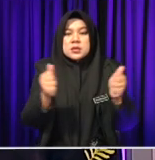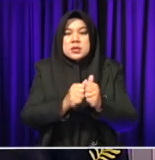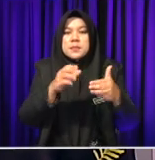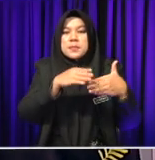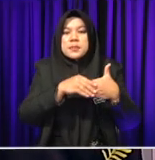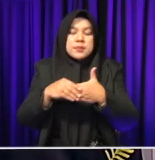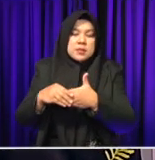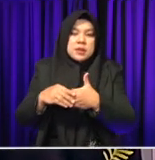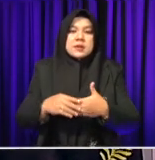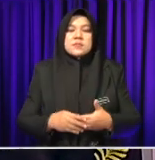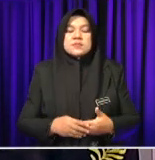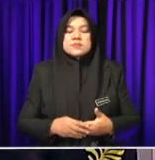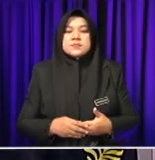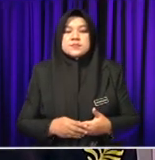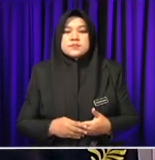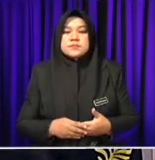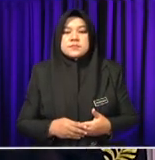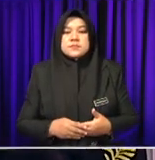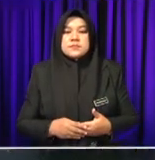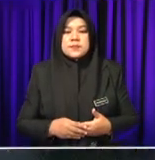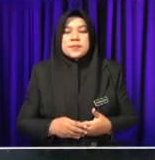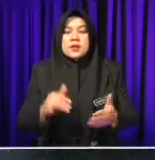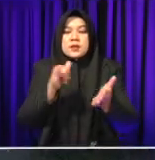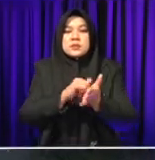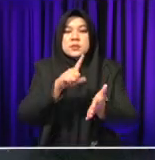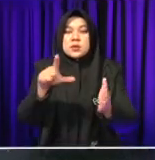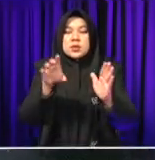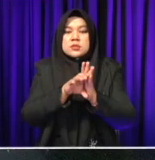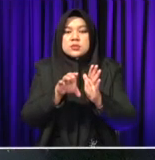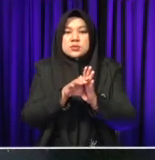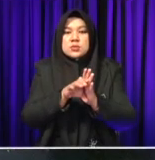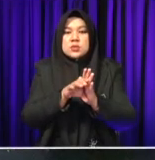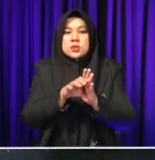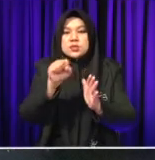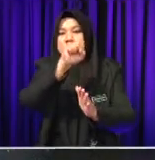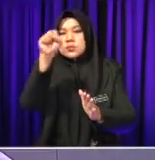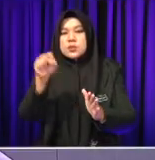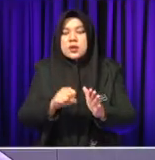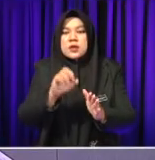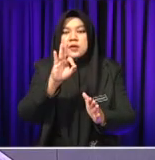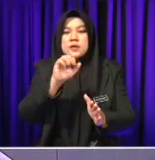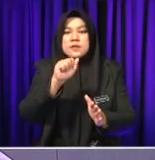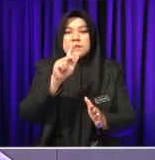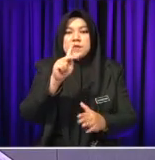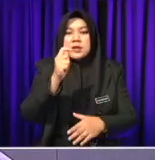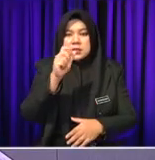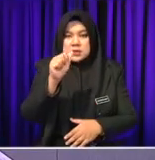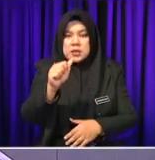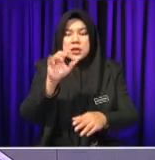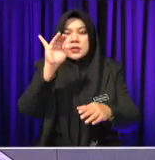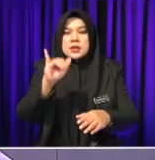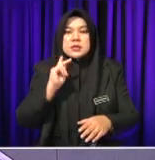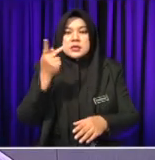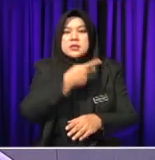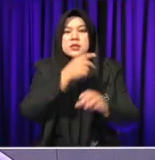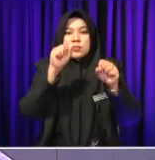terhadap rakyat okey Oke baik Jadi itulah Conto soalan fakta yang boleh kita faham mudah-mudahan